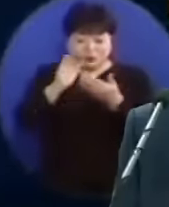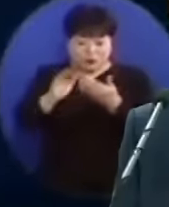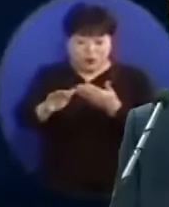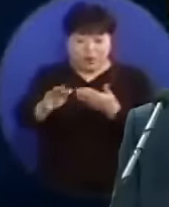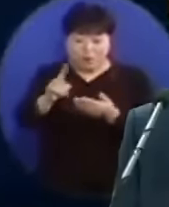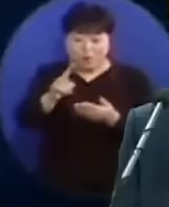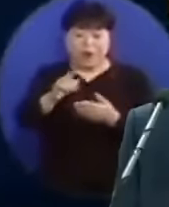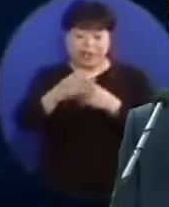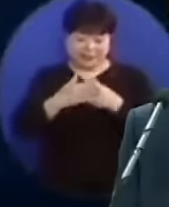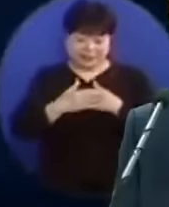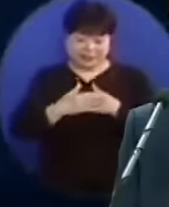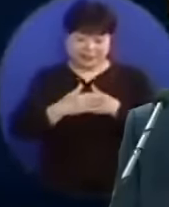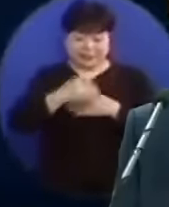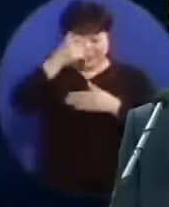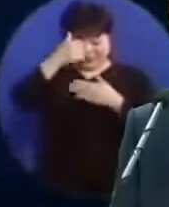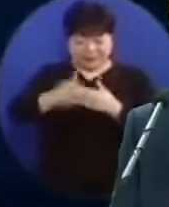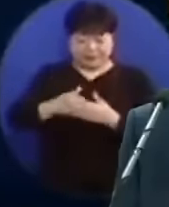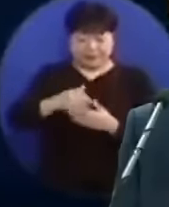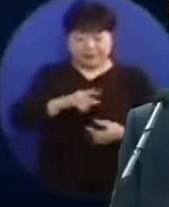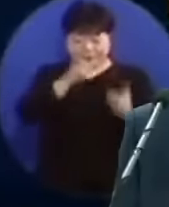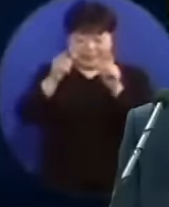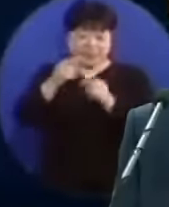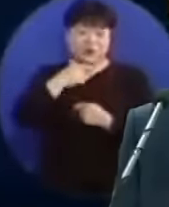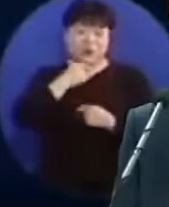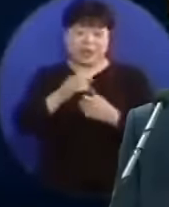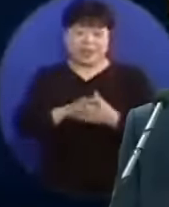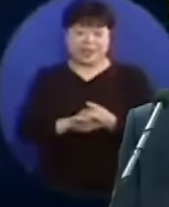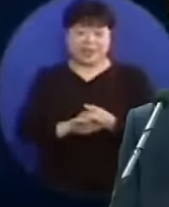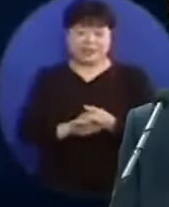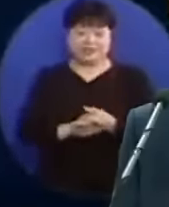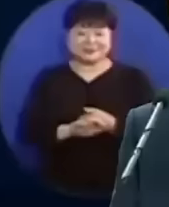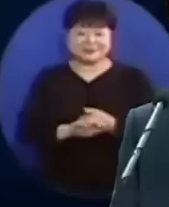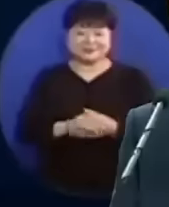무언가 난 남는 삶을 살겠습니다.